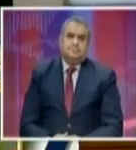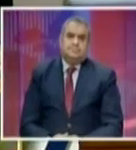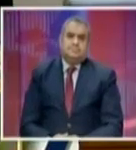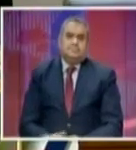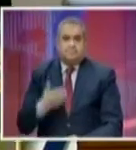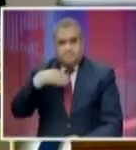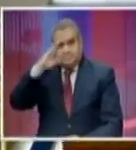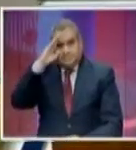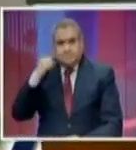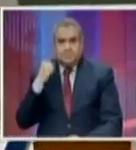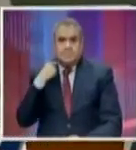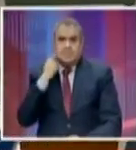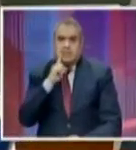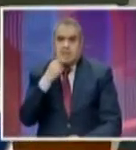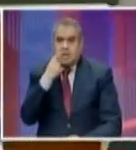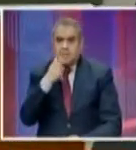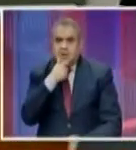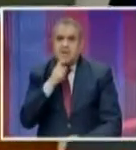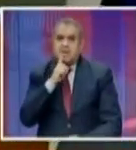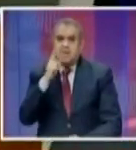شكرا للبطل عمرو أيمن طه.